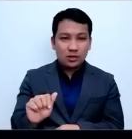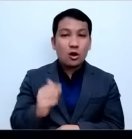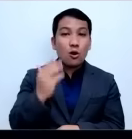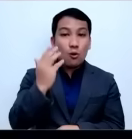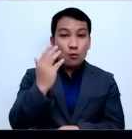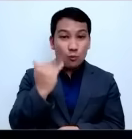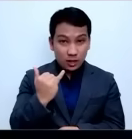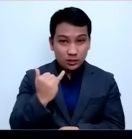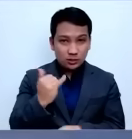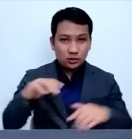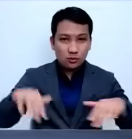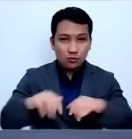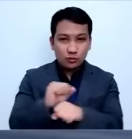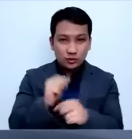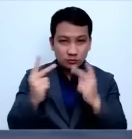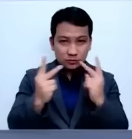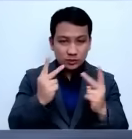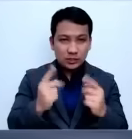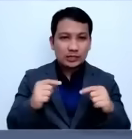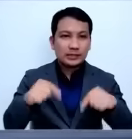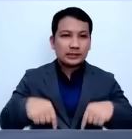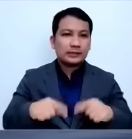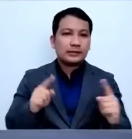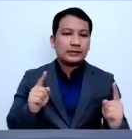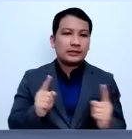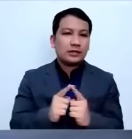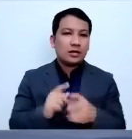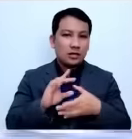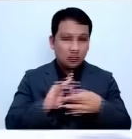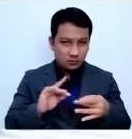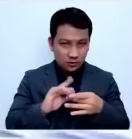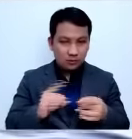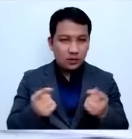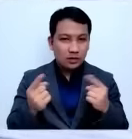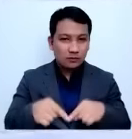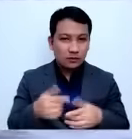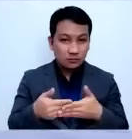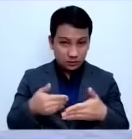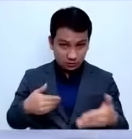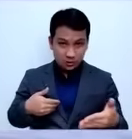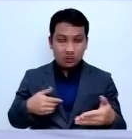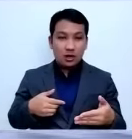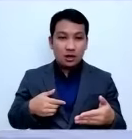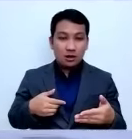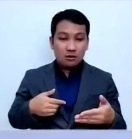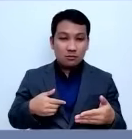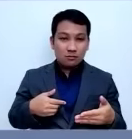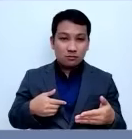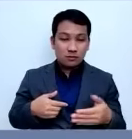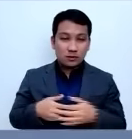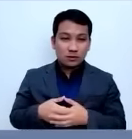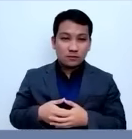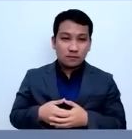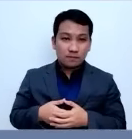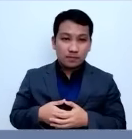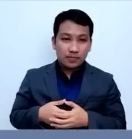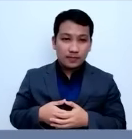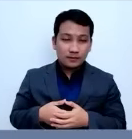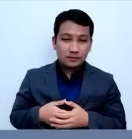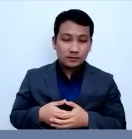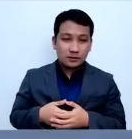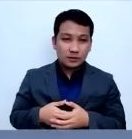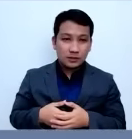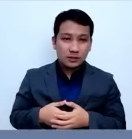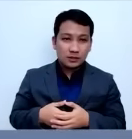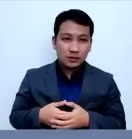sa kanyang working visit. At dito na niya ikinwento, ha, bago pa man din siya magsimula ng kanyang event,